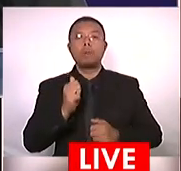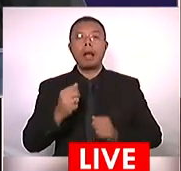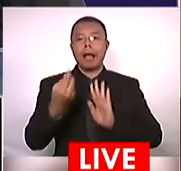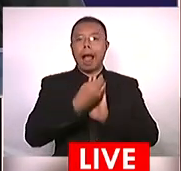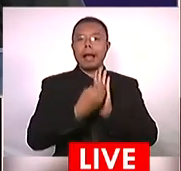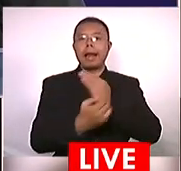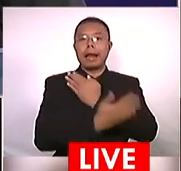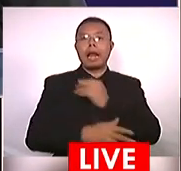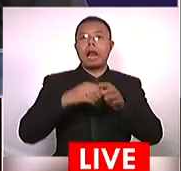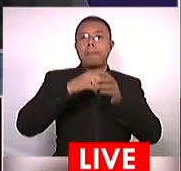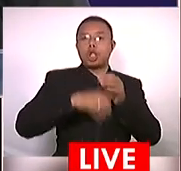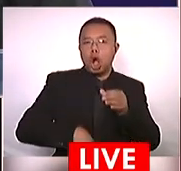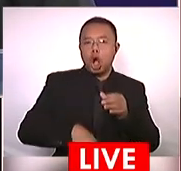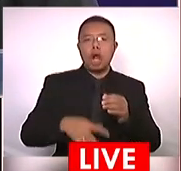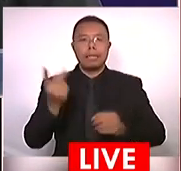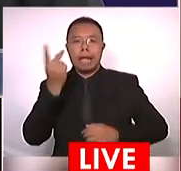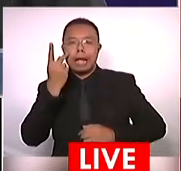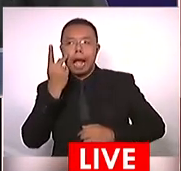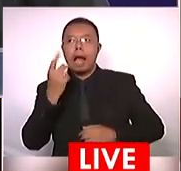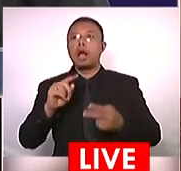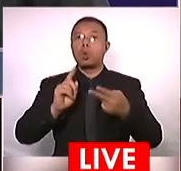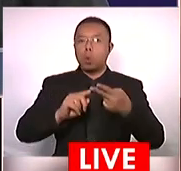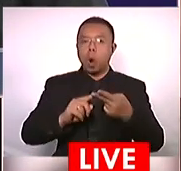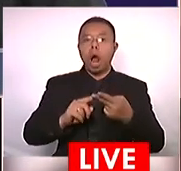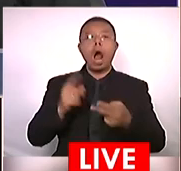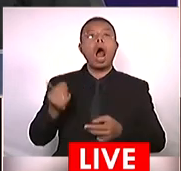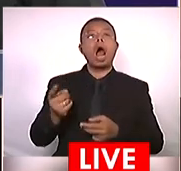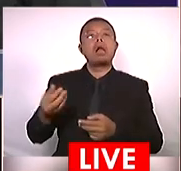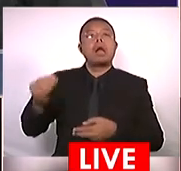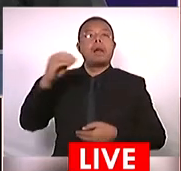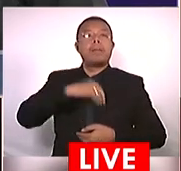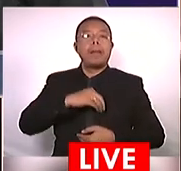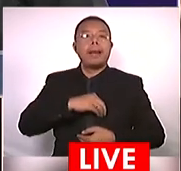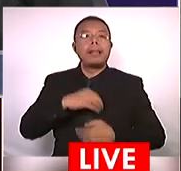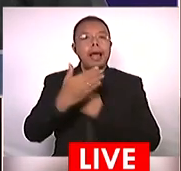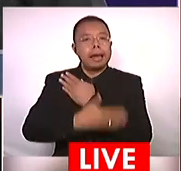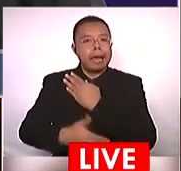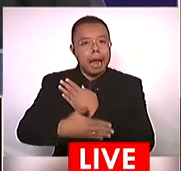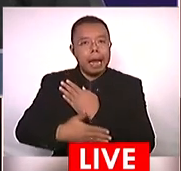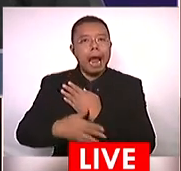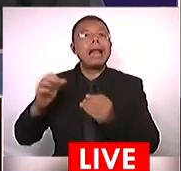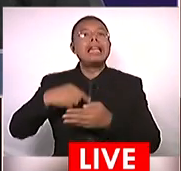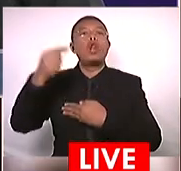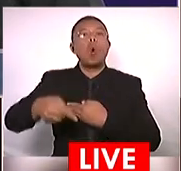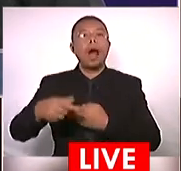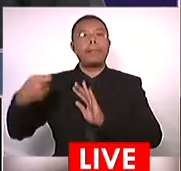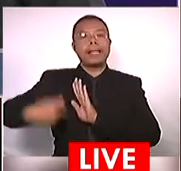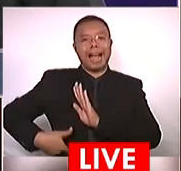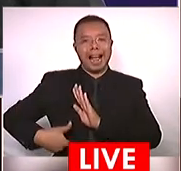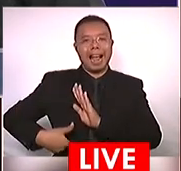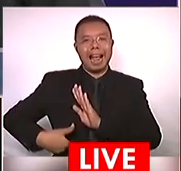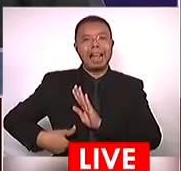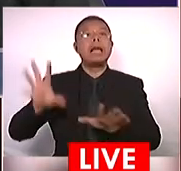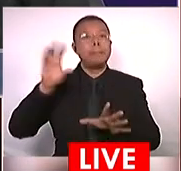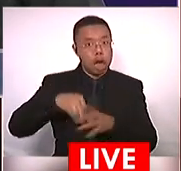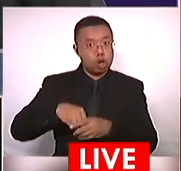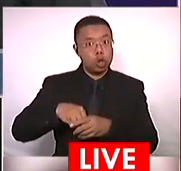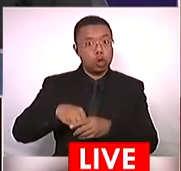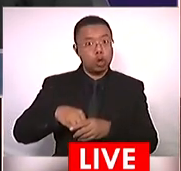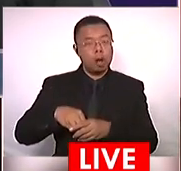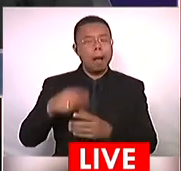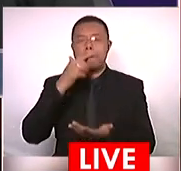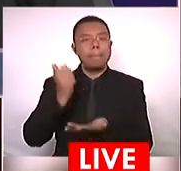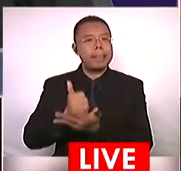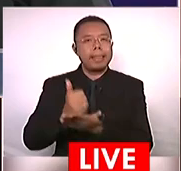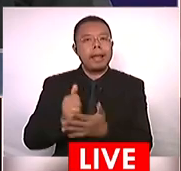APBN kita tetapi juga pendapatan negara bukan maaj yang juga menjadi bagian dari andalan